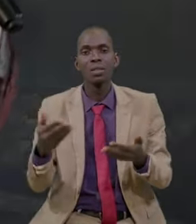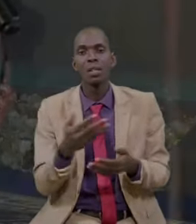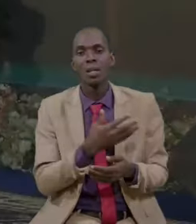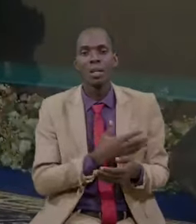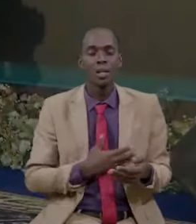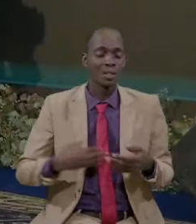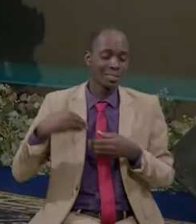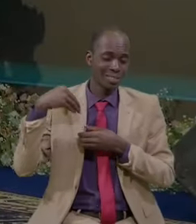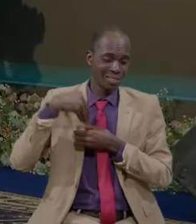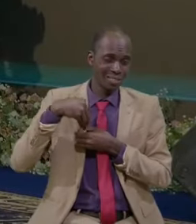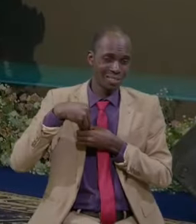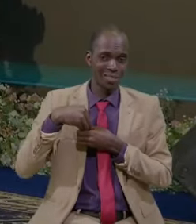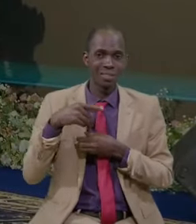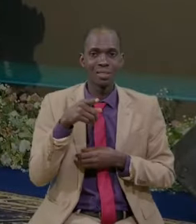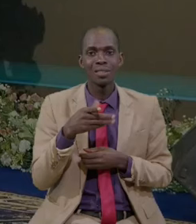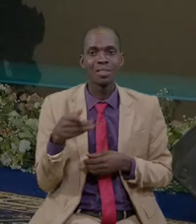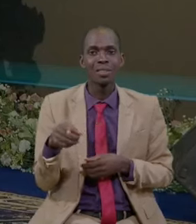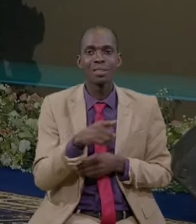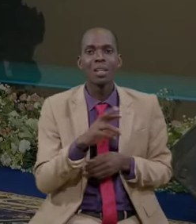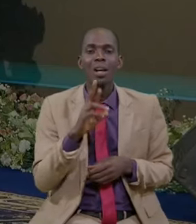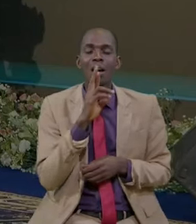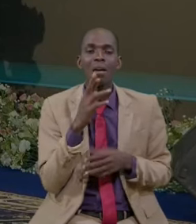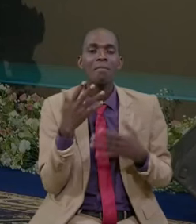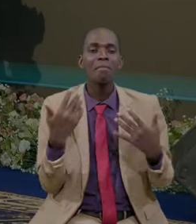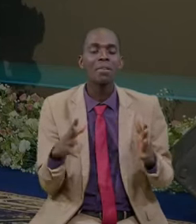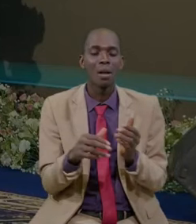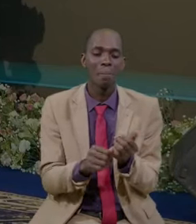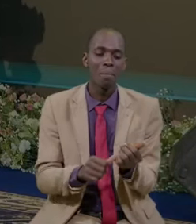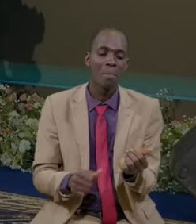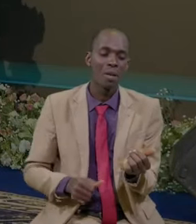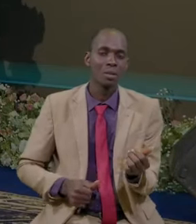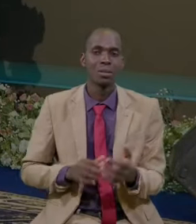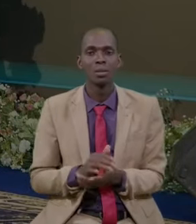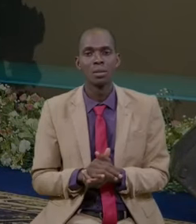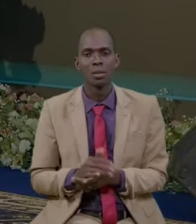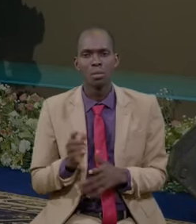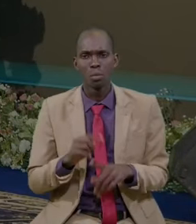leur cœur qu'ils ont rétrogradé. Ah, maudite mère.